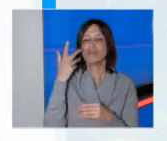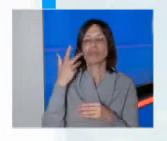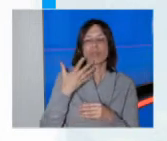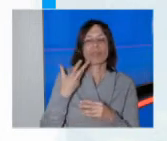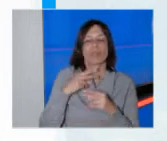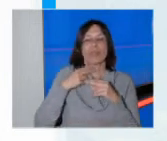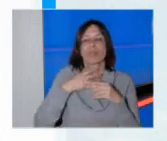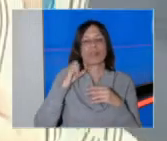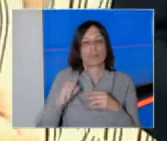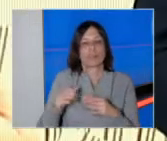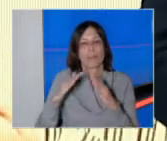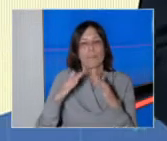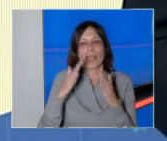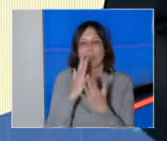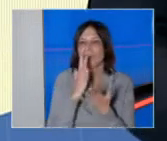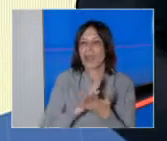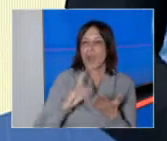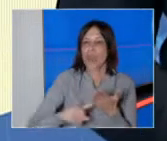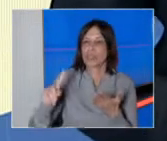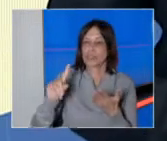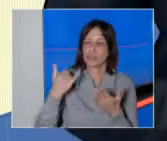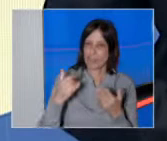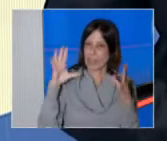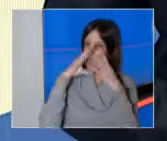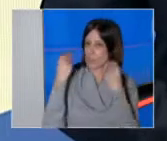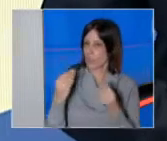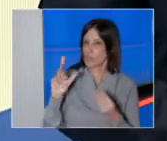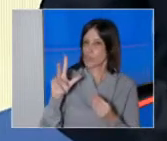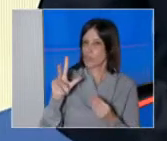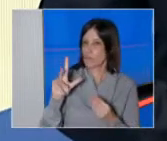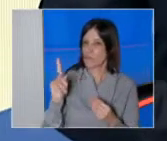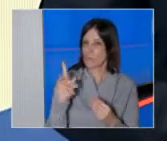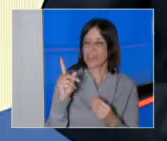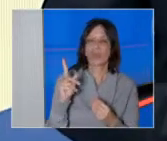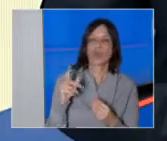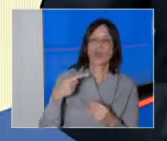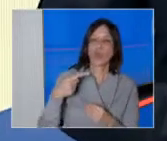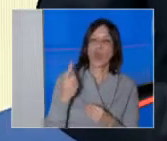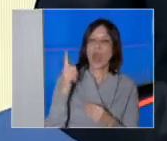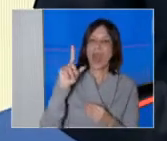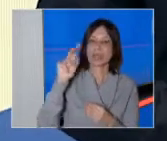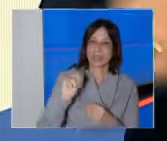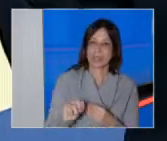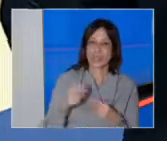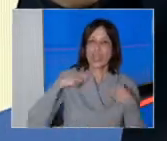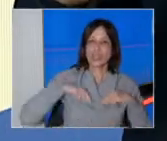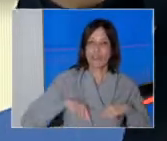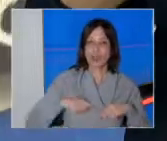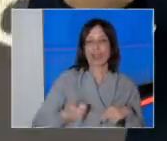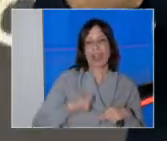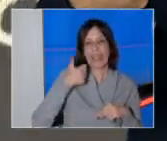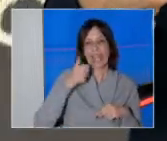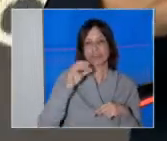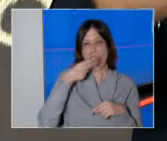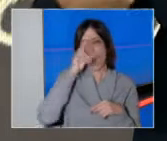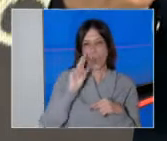חודשים. אנחנו אומרים עכשיו ערב טוב לצופית גולן, סגנית יושב ראש הנהגת ההורים הארצית, שלום. שלום, שלום. טוב, אז האיום הזה